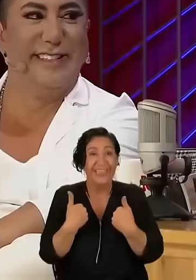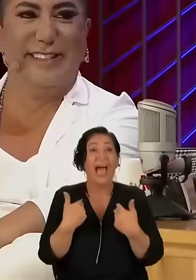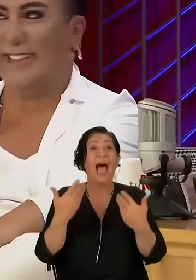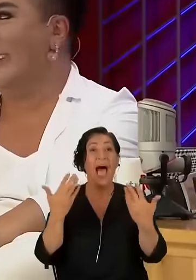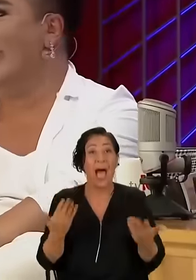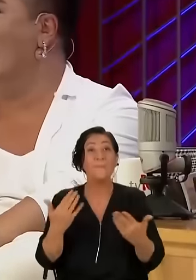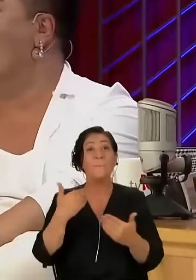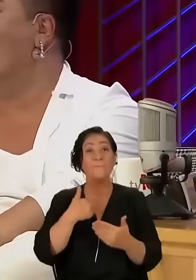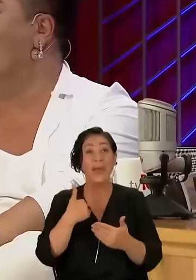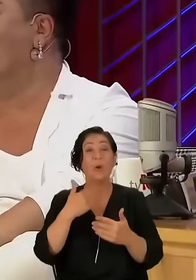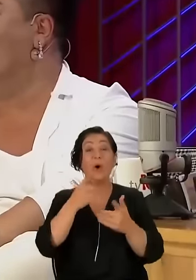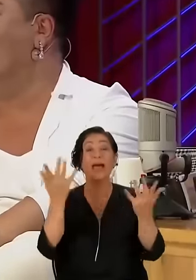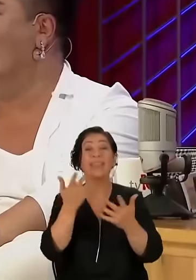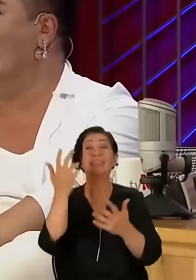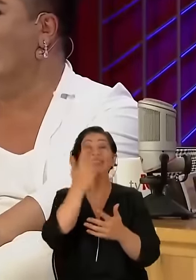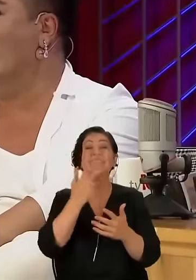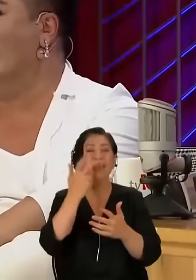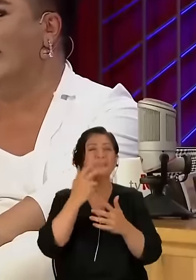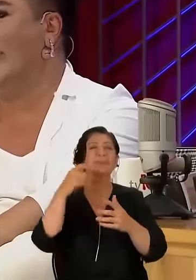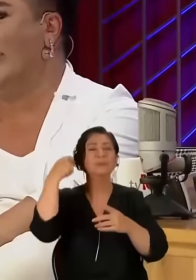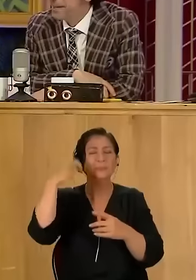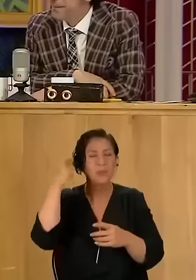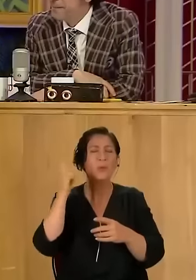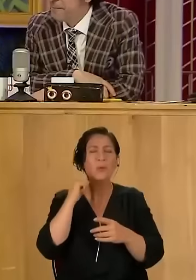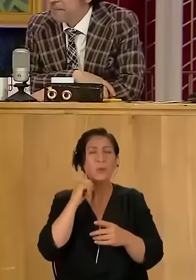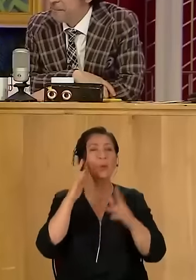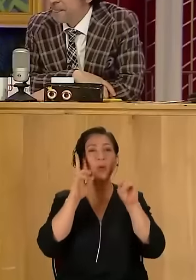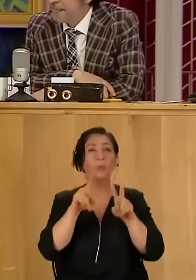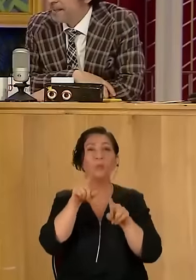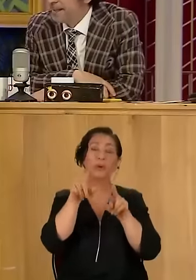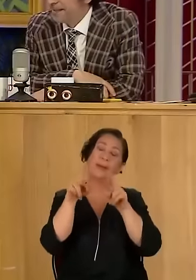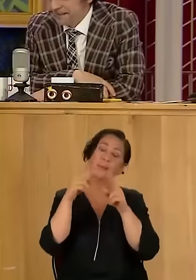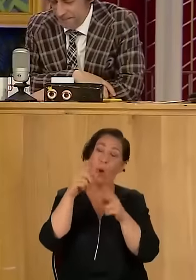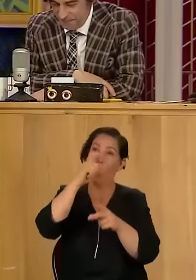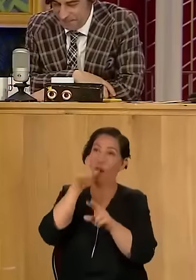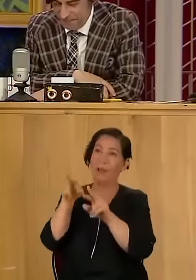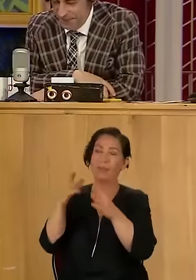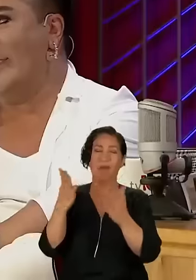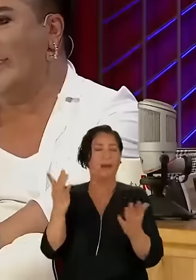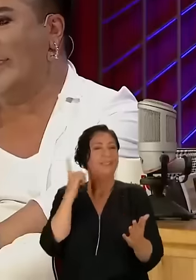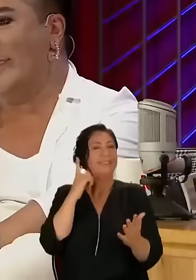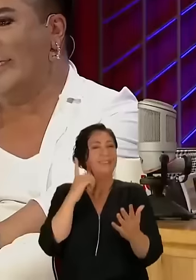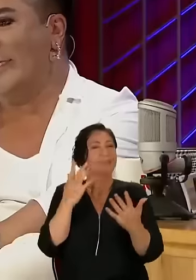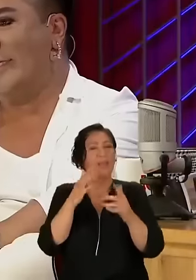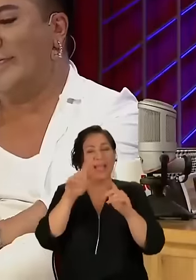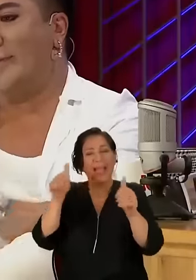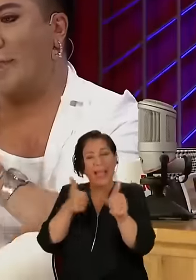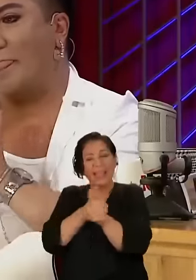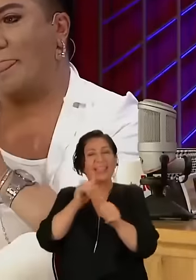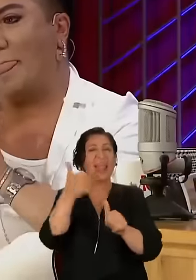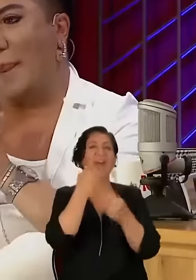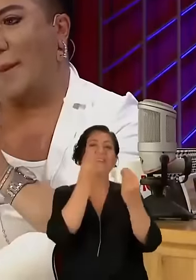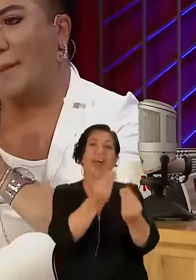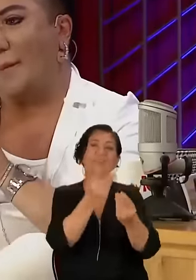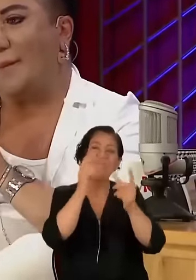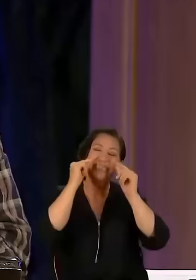Ama ben o kadar sanatçı gördüm bu camiada. Ay tatlım efendim. Bu kadar böyle asil, bu kadar kamera arkasında insana değer